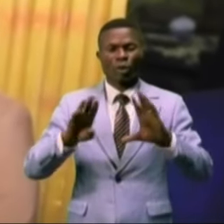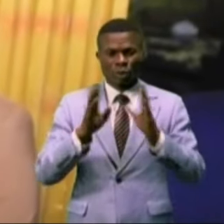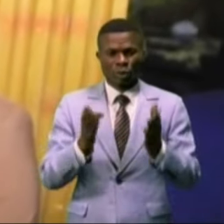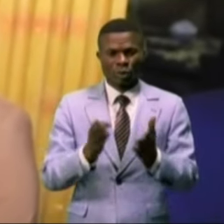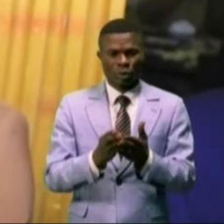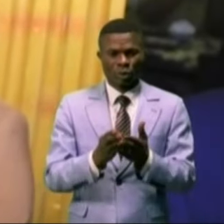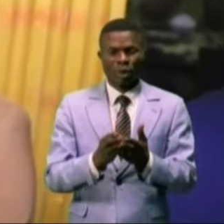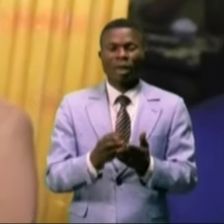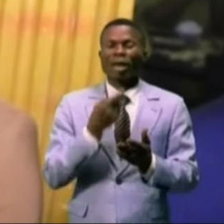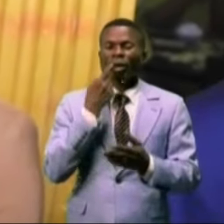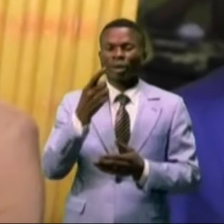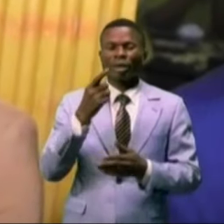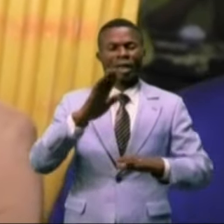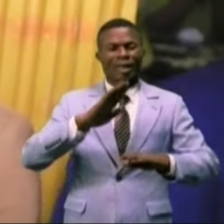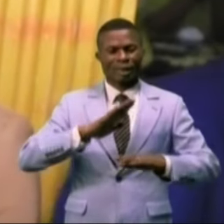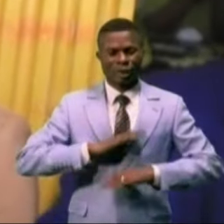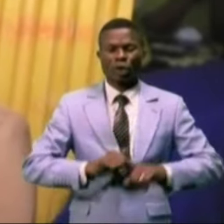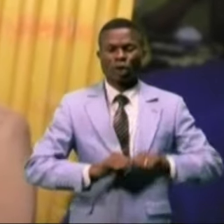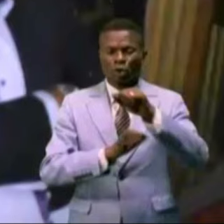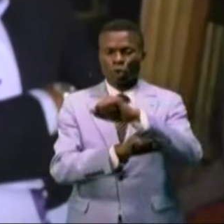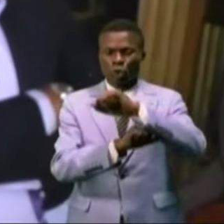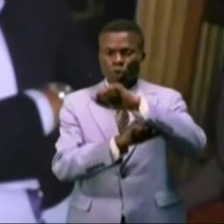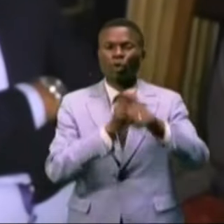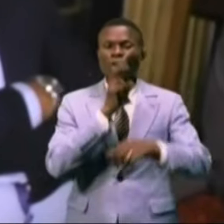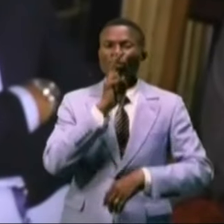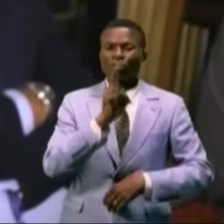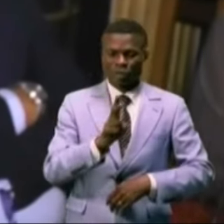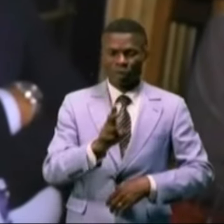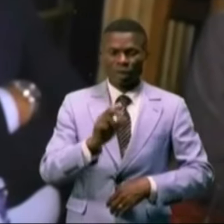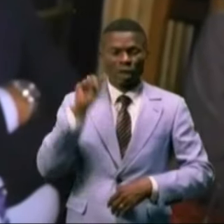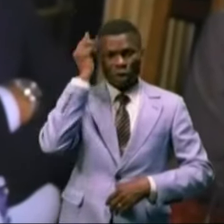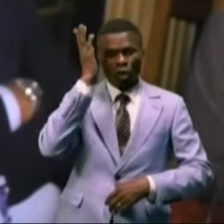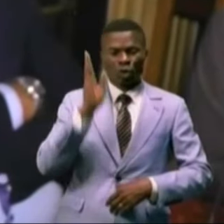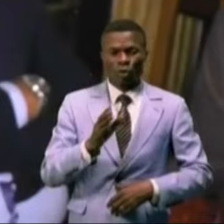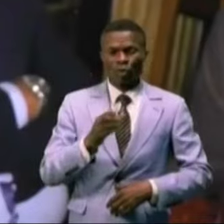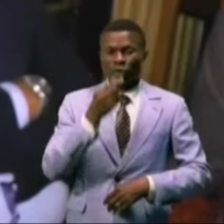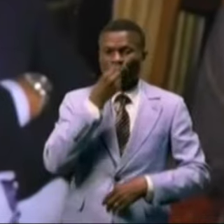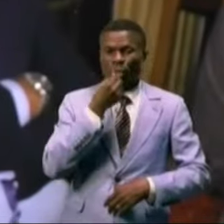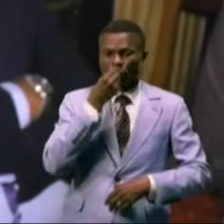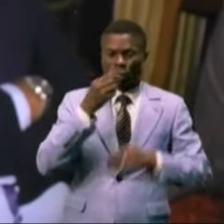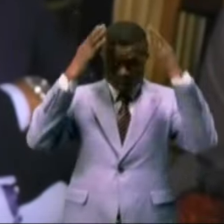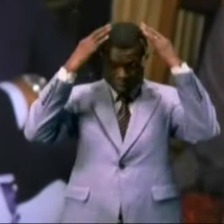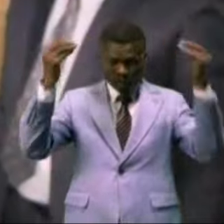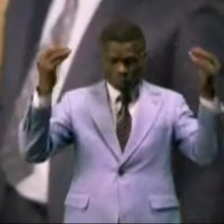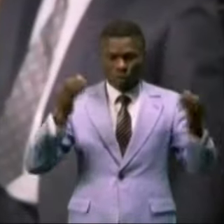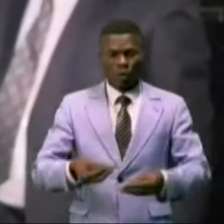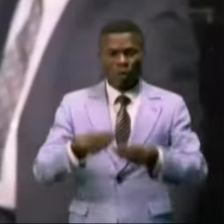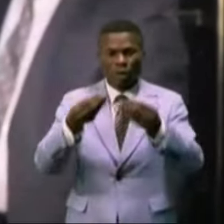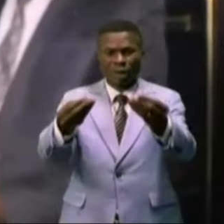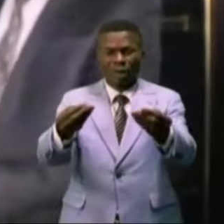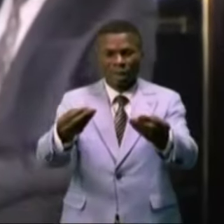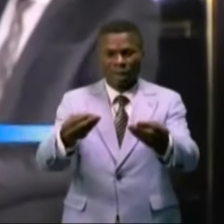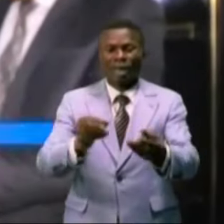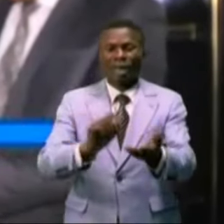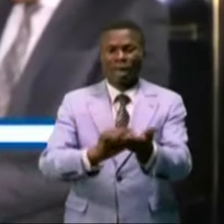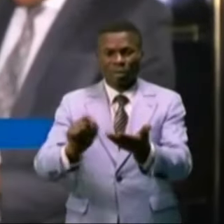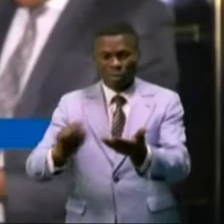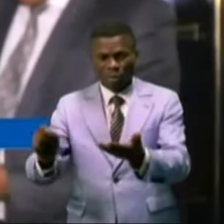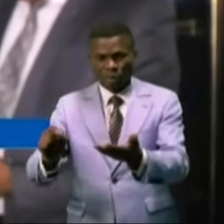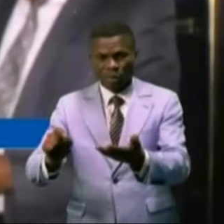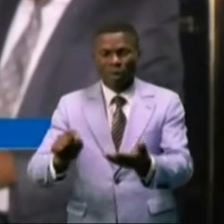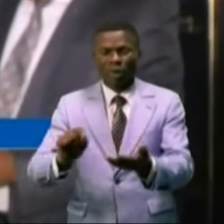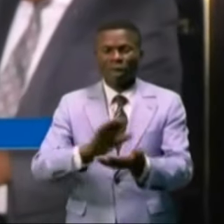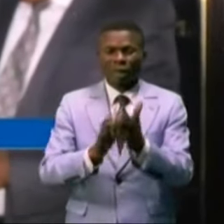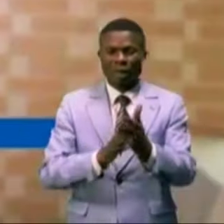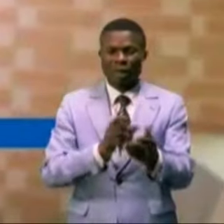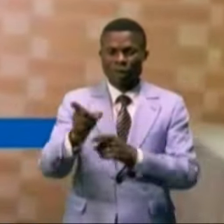ont témoigné leur soutien indéfectible à ces natifs de leur territoire en lui remettant une Bible pour qu'il soit guidé